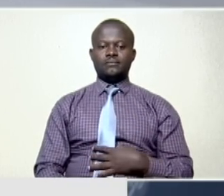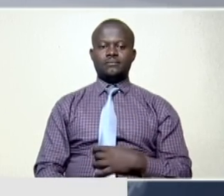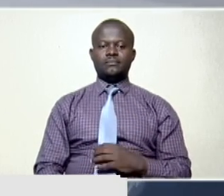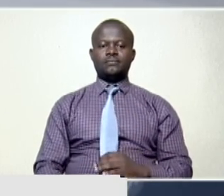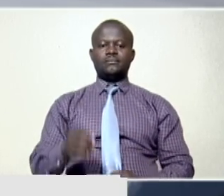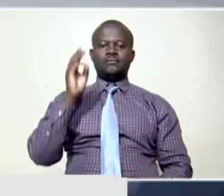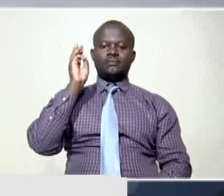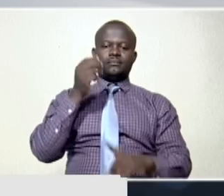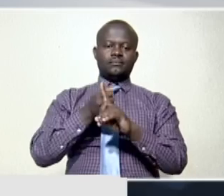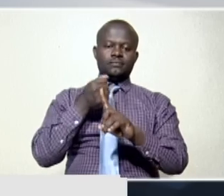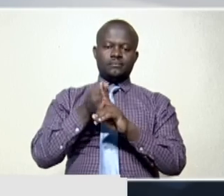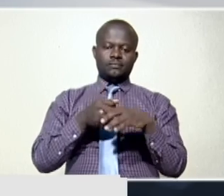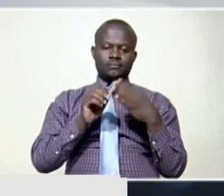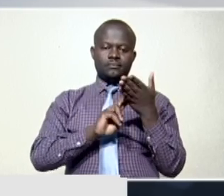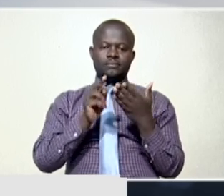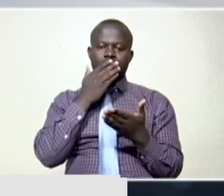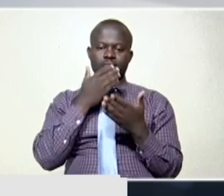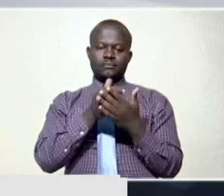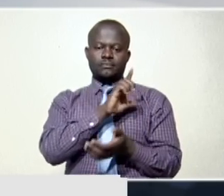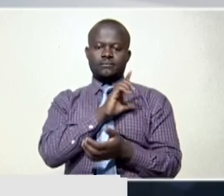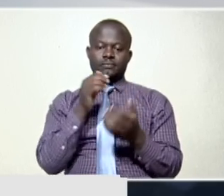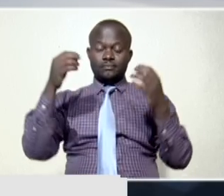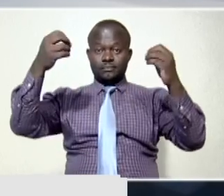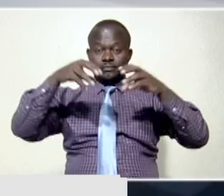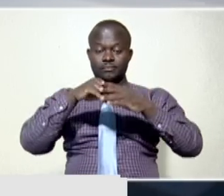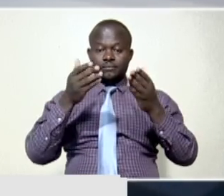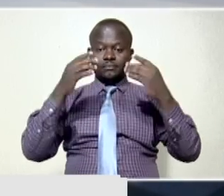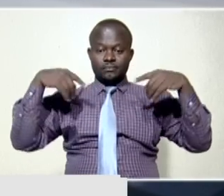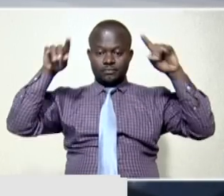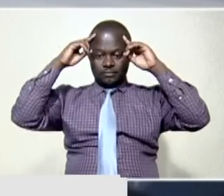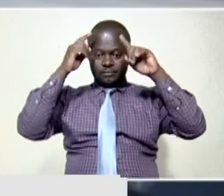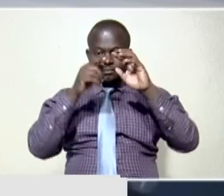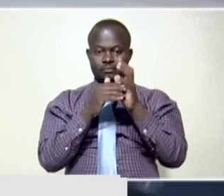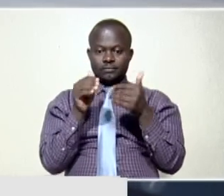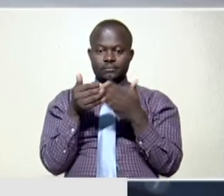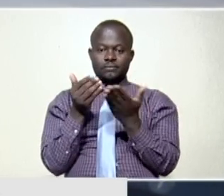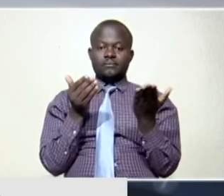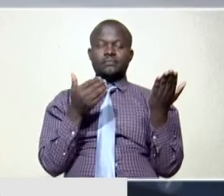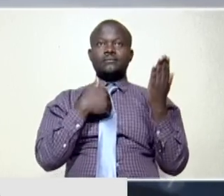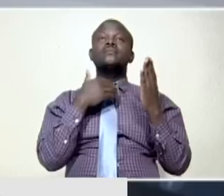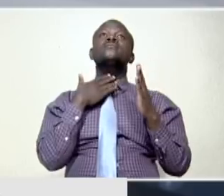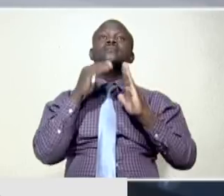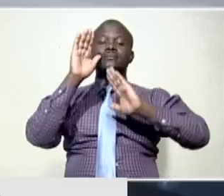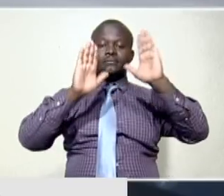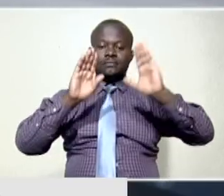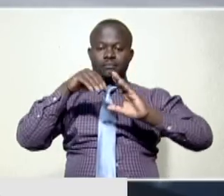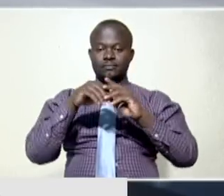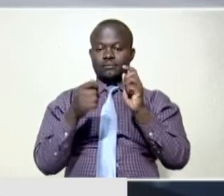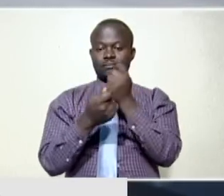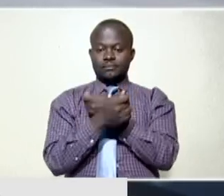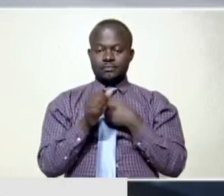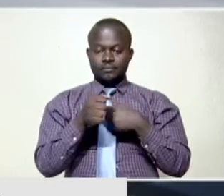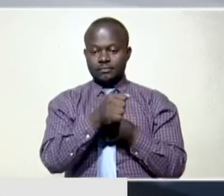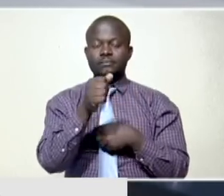Nzaharanira gukoresha neza amahirwe aboneka muri ino kaminuza kandi ndashaka kugira uruhare mu mpinduramatwara y'igihugu cyanjye